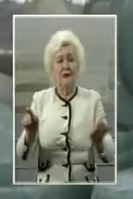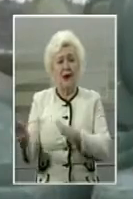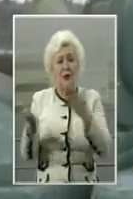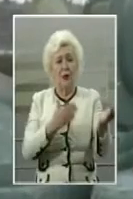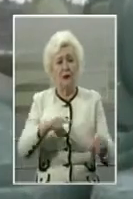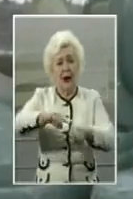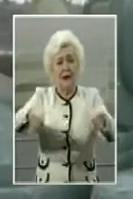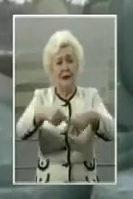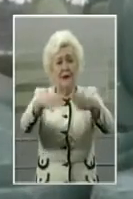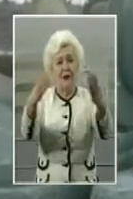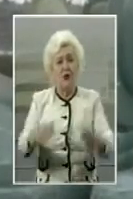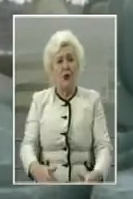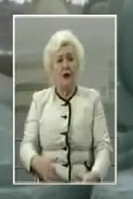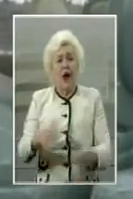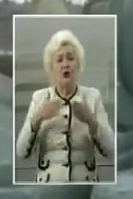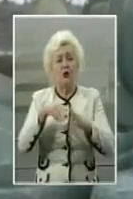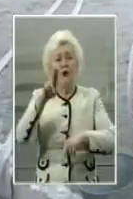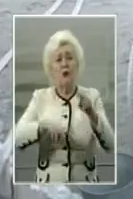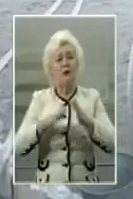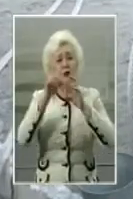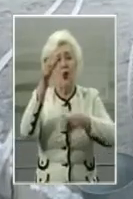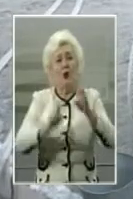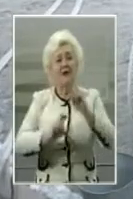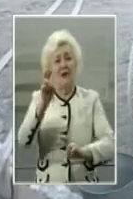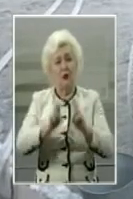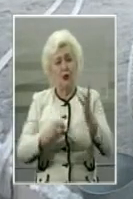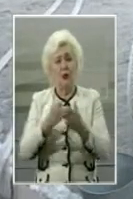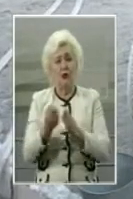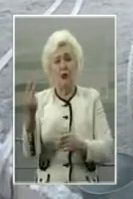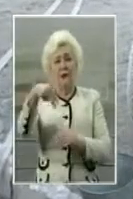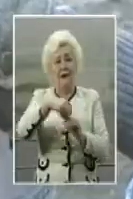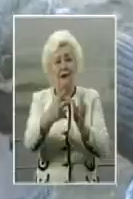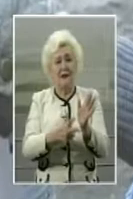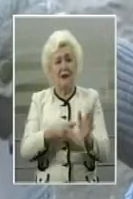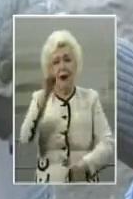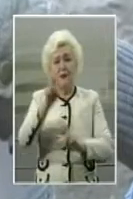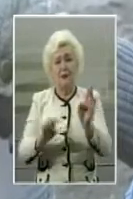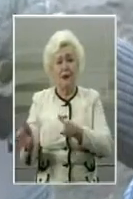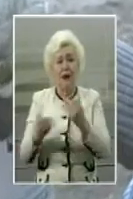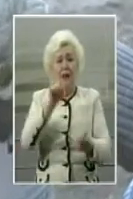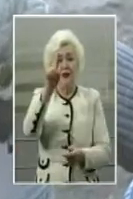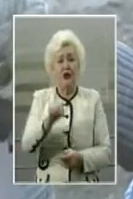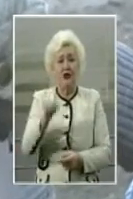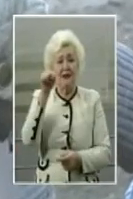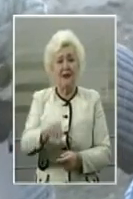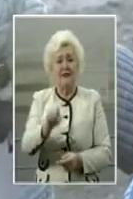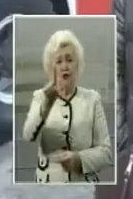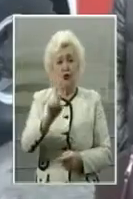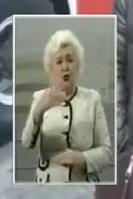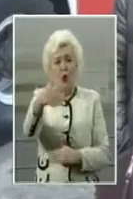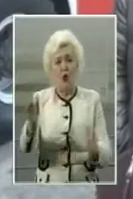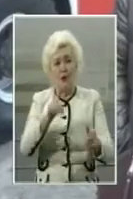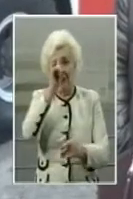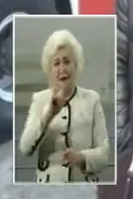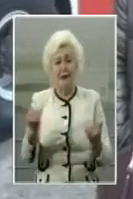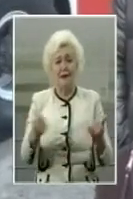від свердловини суднобудівного заводу. До 2018-го підприємство надавало 1100 кубів на місяць.